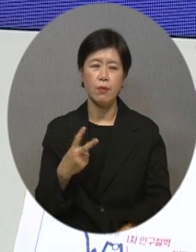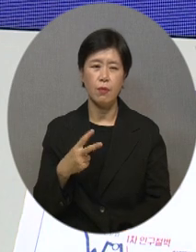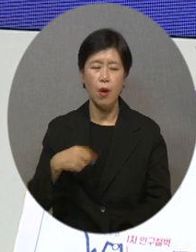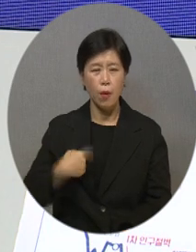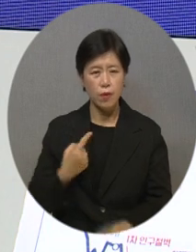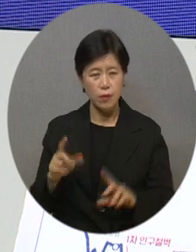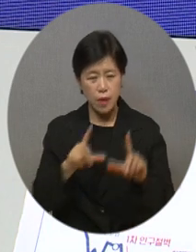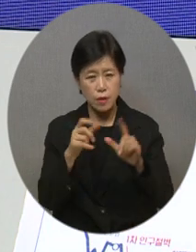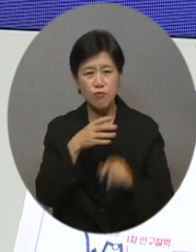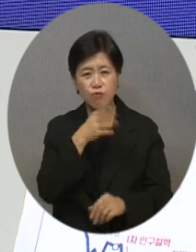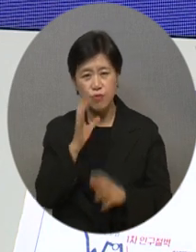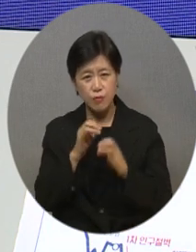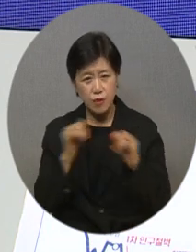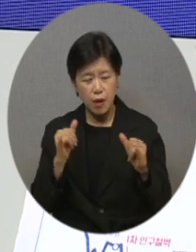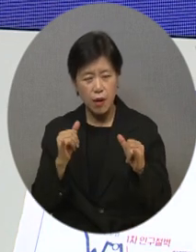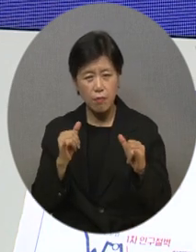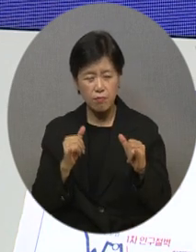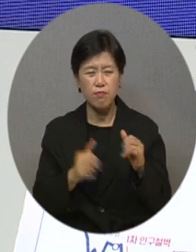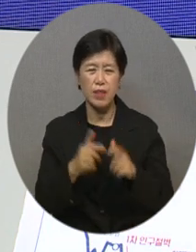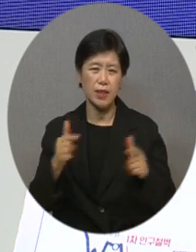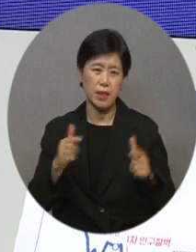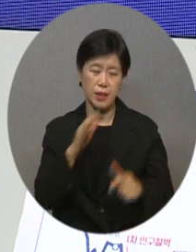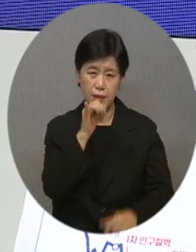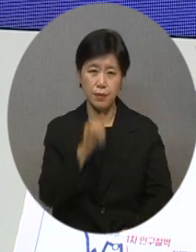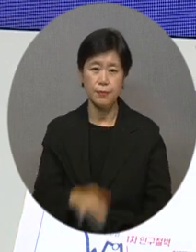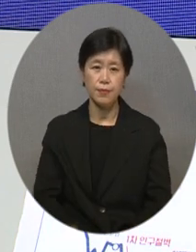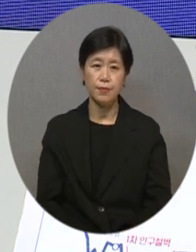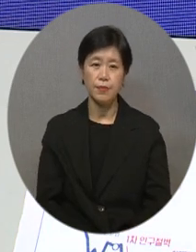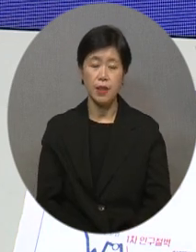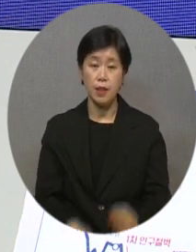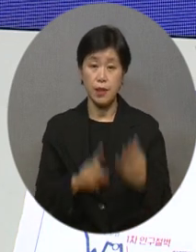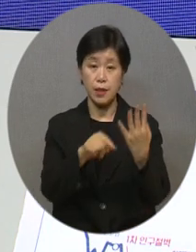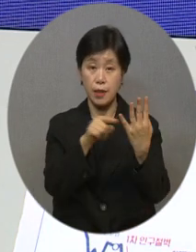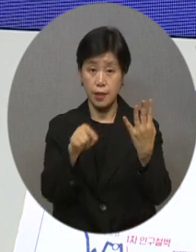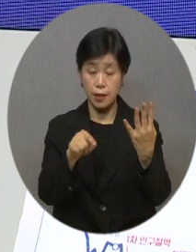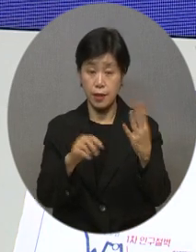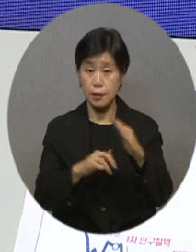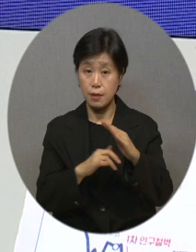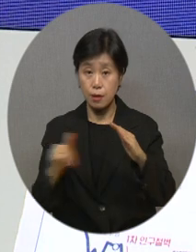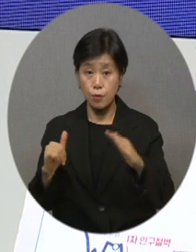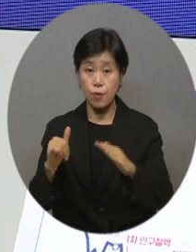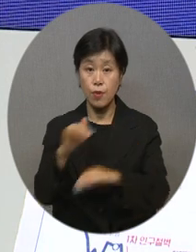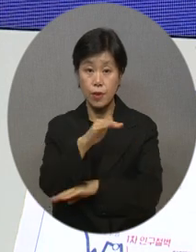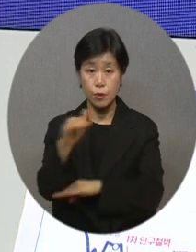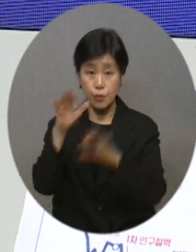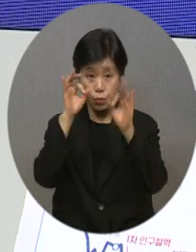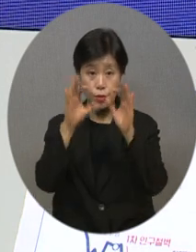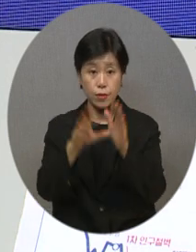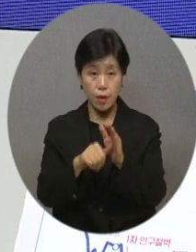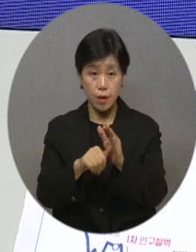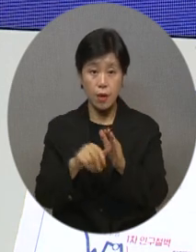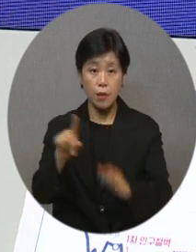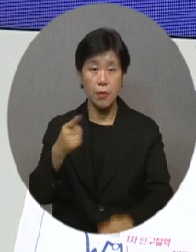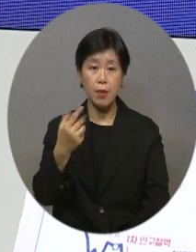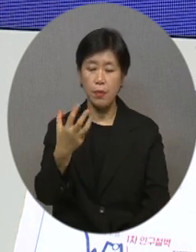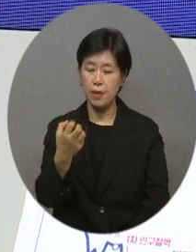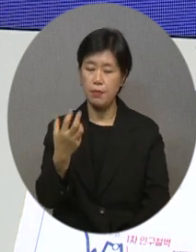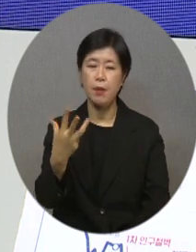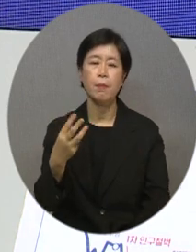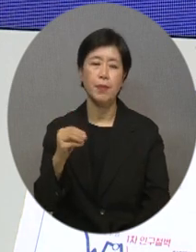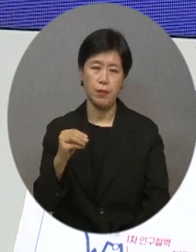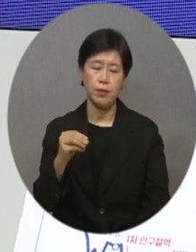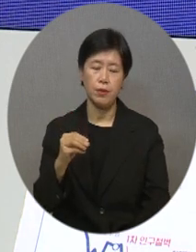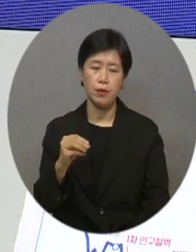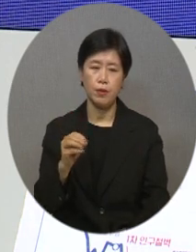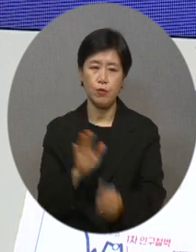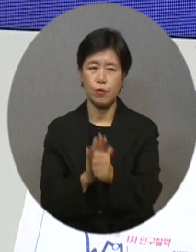우리가 4인 가족 해가지고 우리 13.16%죠. 그래서 162만 원이 183만 원이 되고 또 1인 가족 같은